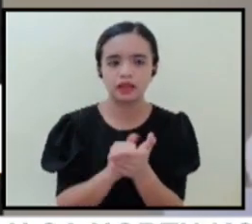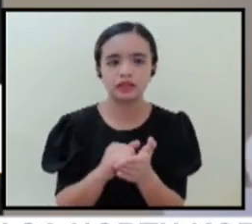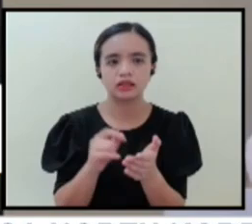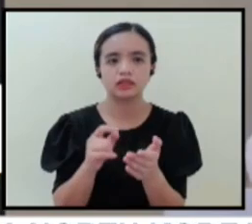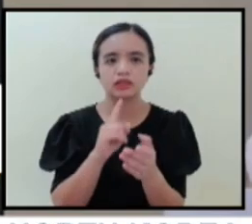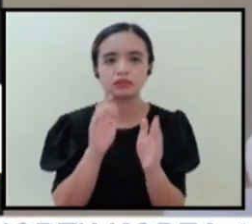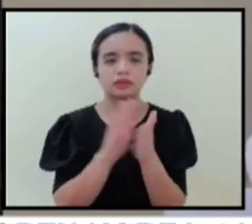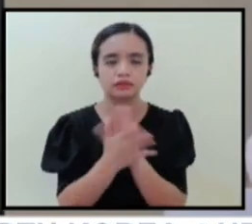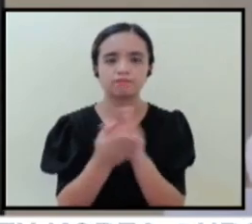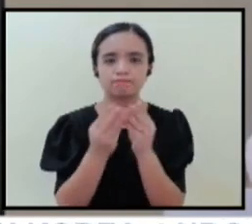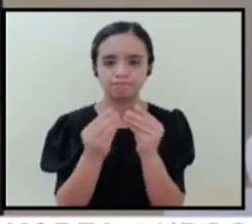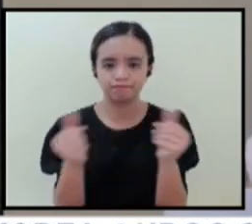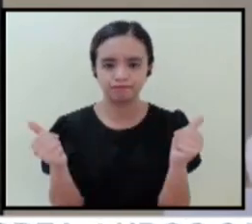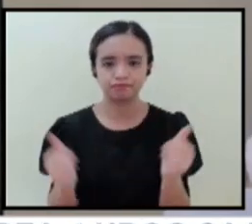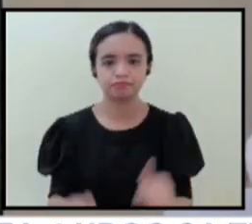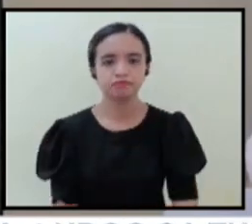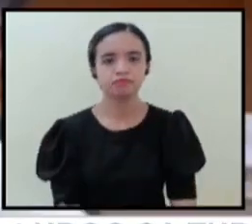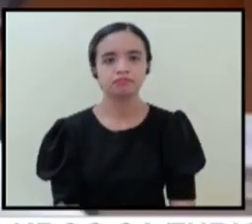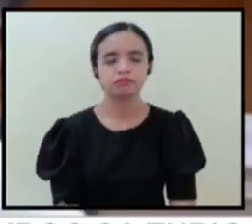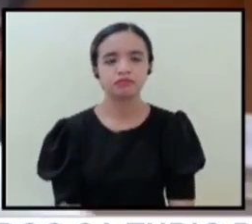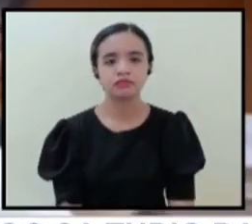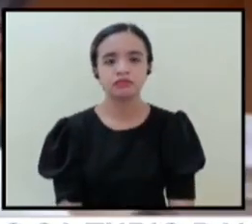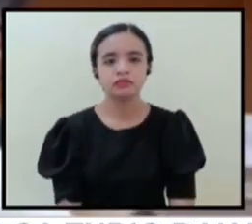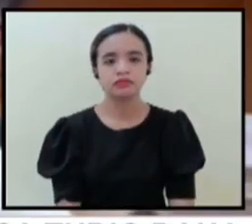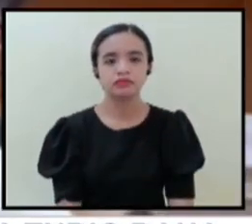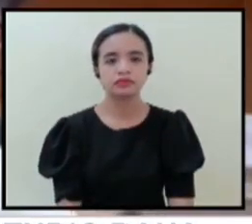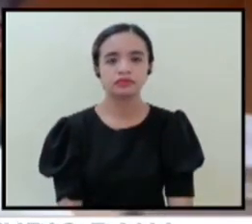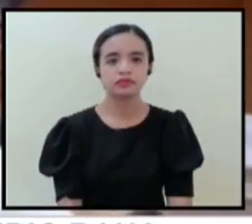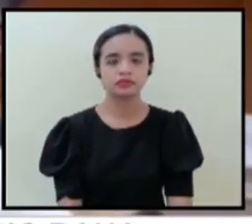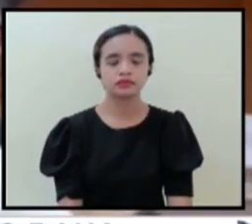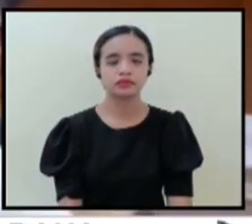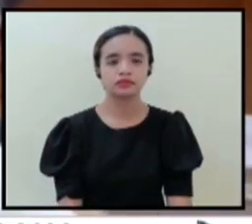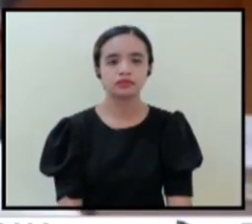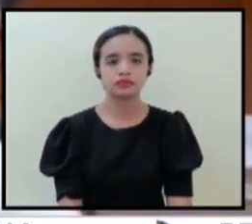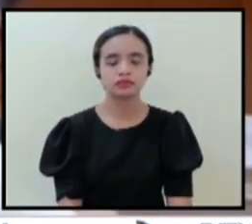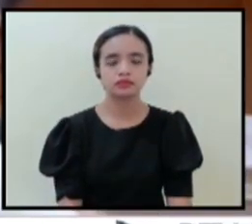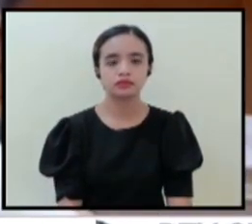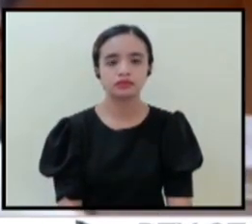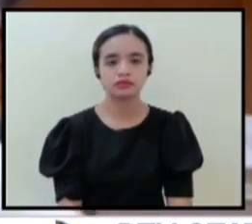Alan Francisco, para sa Pambansang TV, sa Bagong Pilipinas.